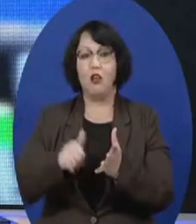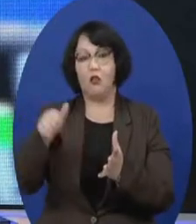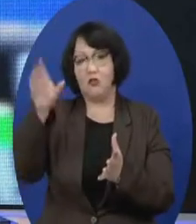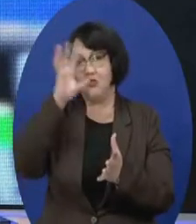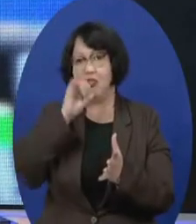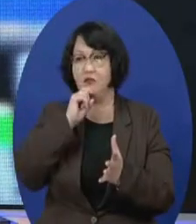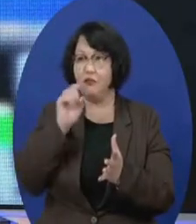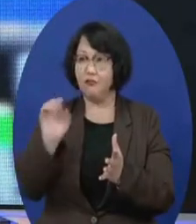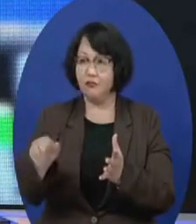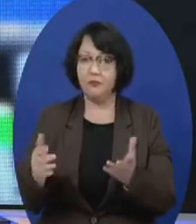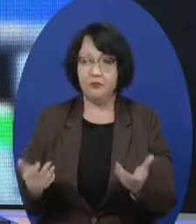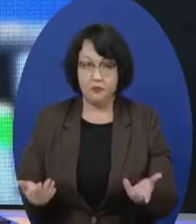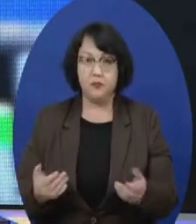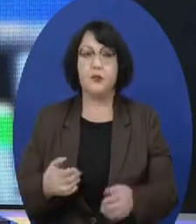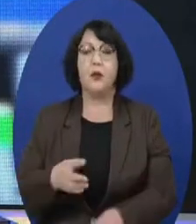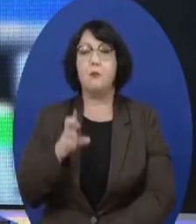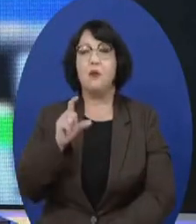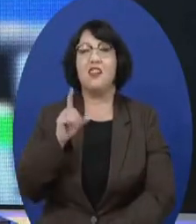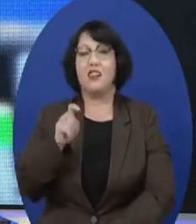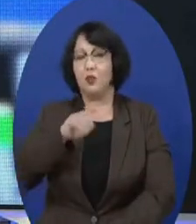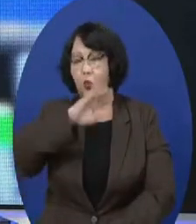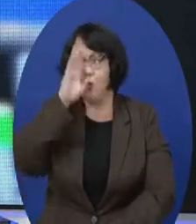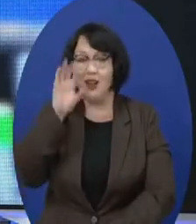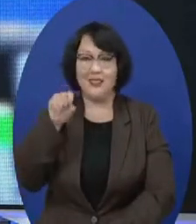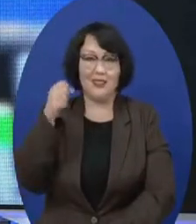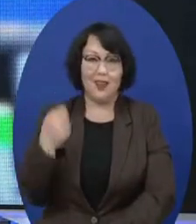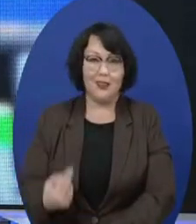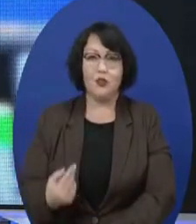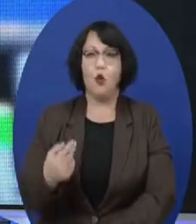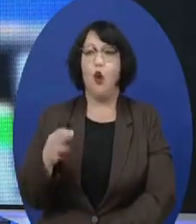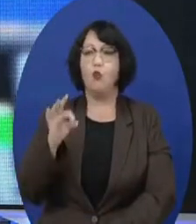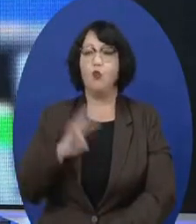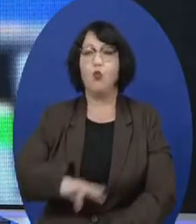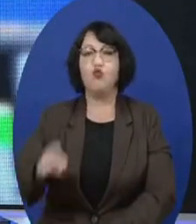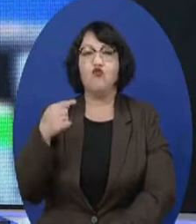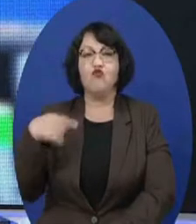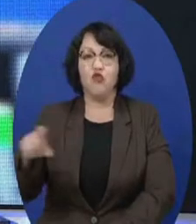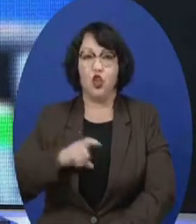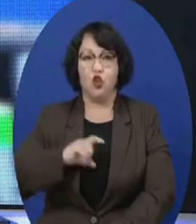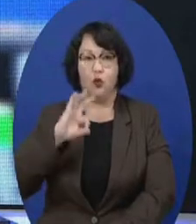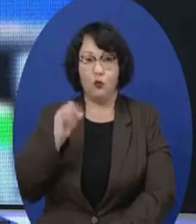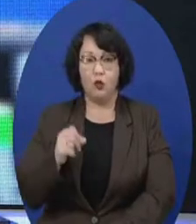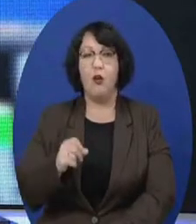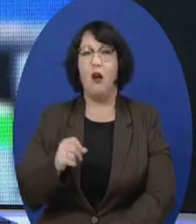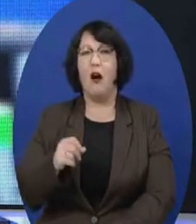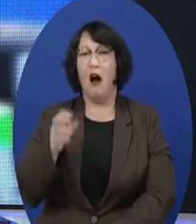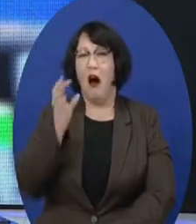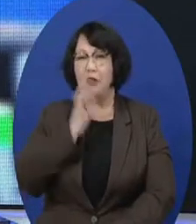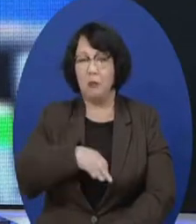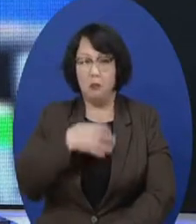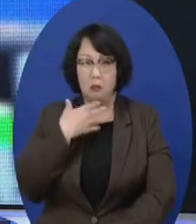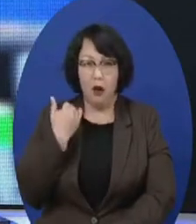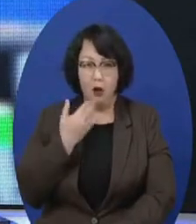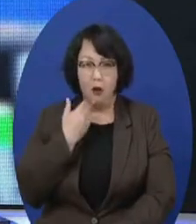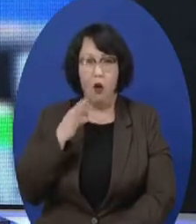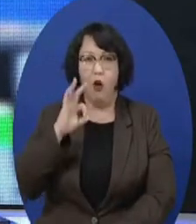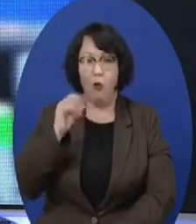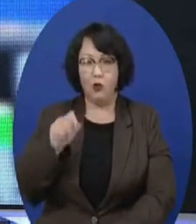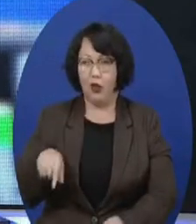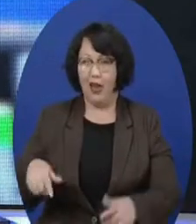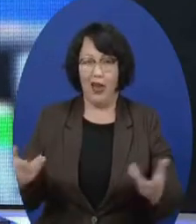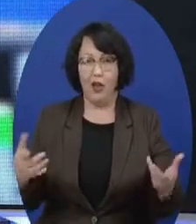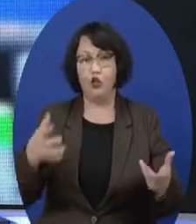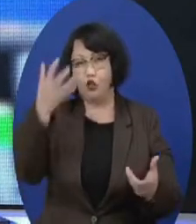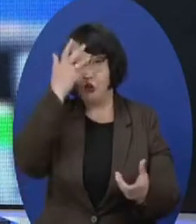ерөнхийдөө даалгалаа. Одоо ажиллаж байгаа Бэрхийн дулааны цахилгаан станц нь орон нутгийн өмчөд энэ байгууллага одоо алдагдтал ихтэй, өмчлөлийн хэлбэрийг төрж